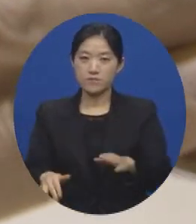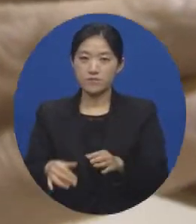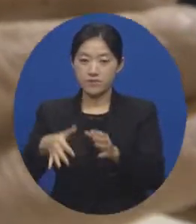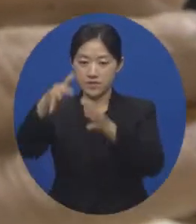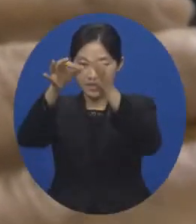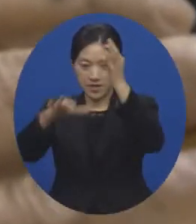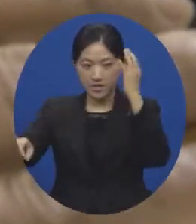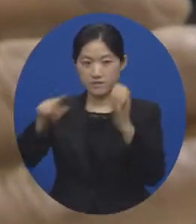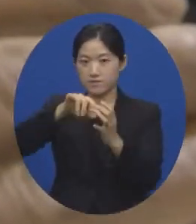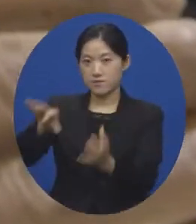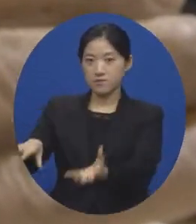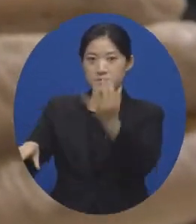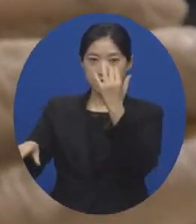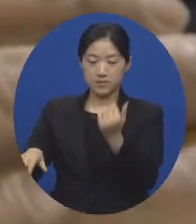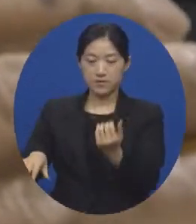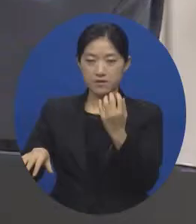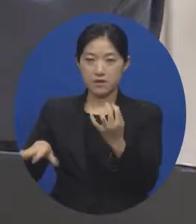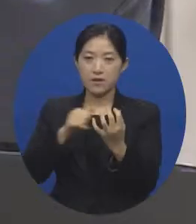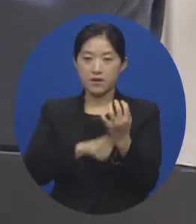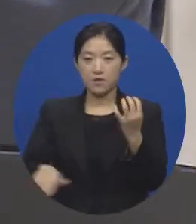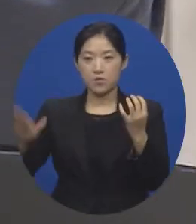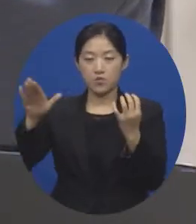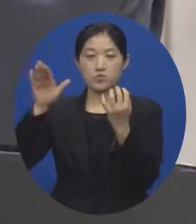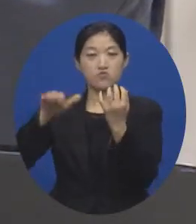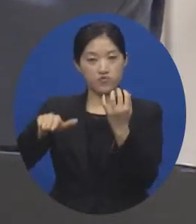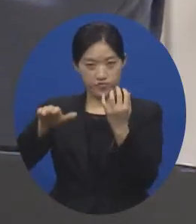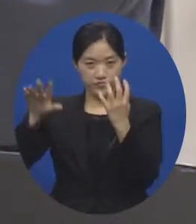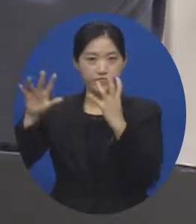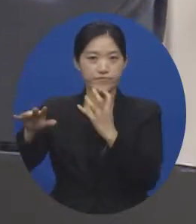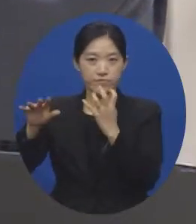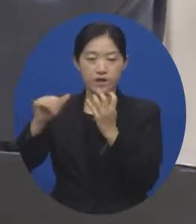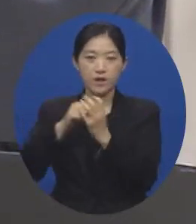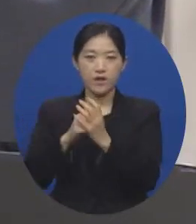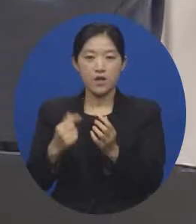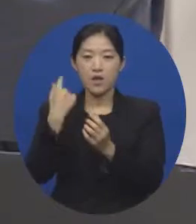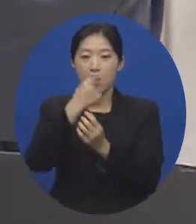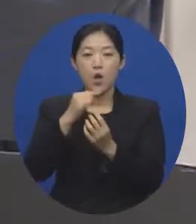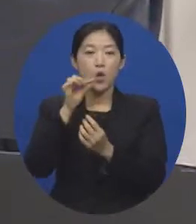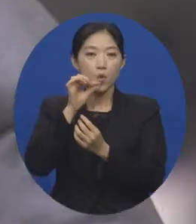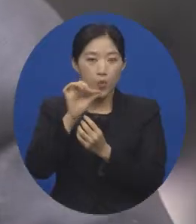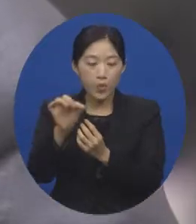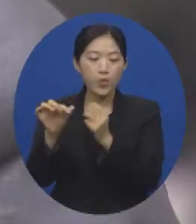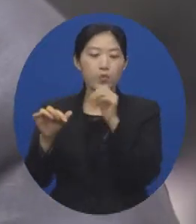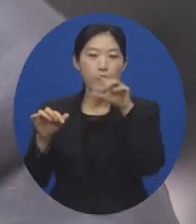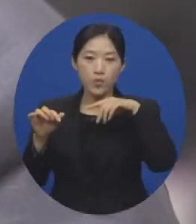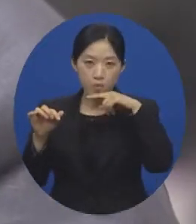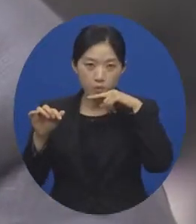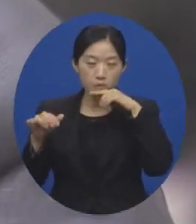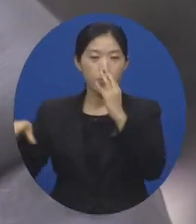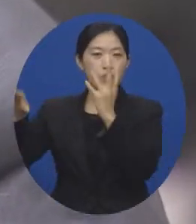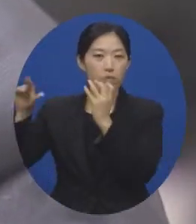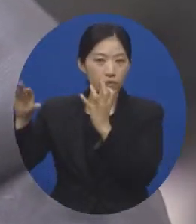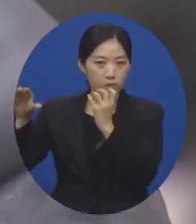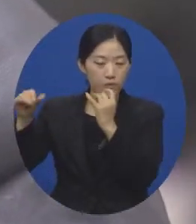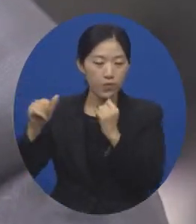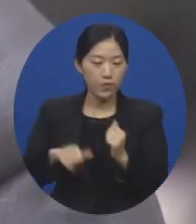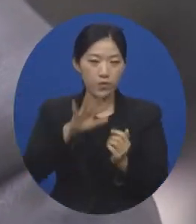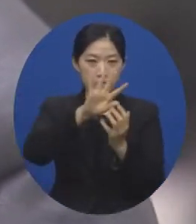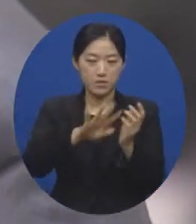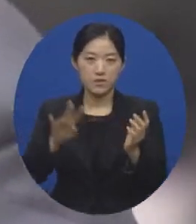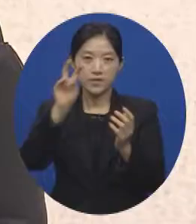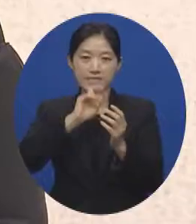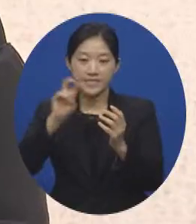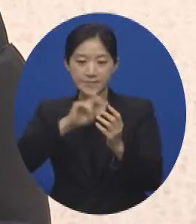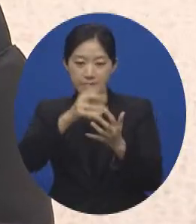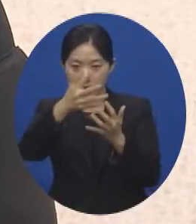대금의 뿌리 쪽에, 오른손은 대금의 중간 정도에 받쳐들고 취구를 아랫입술에 대서 정관부에 그려진